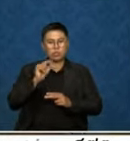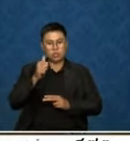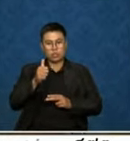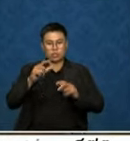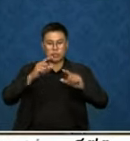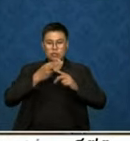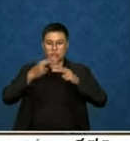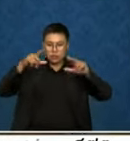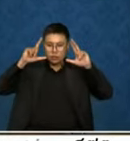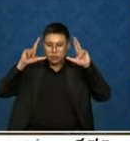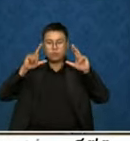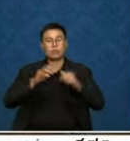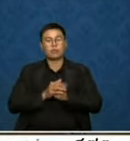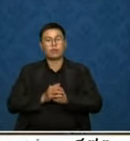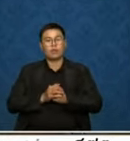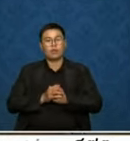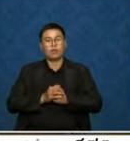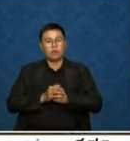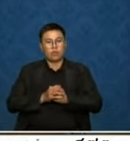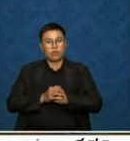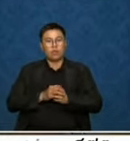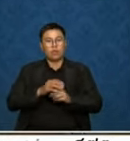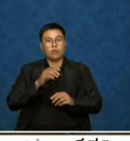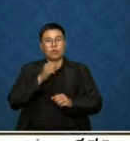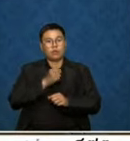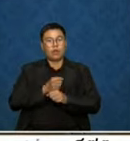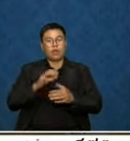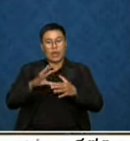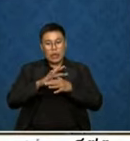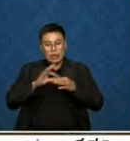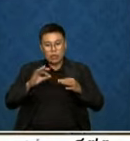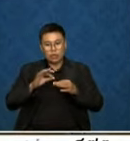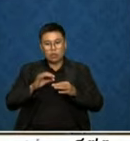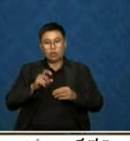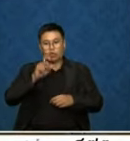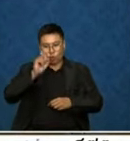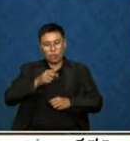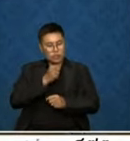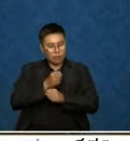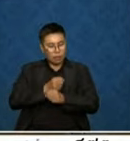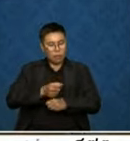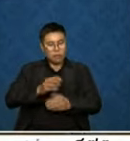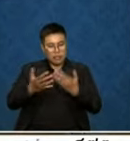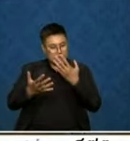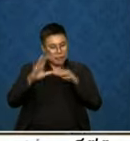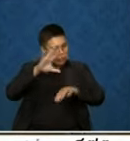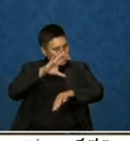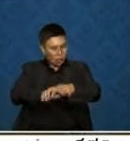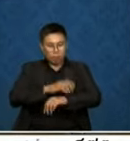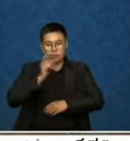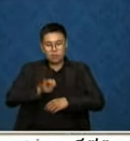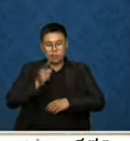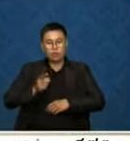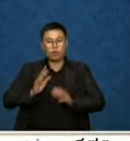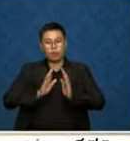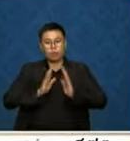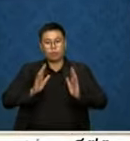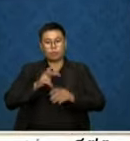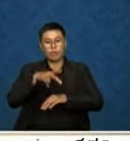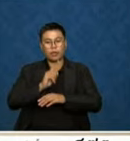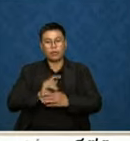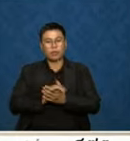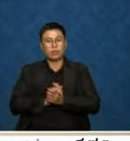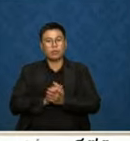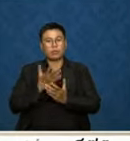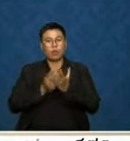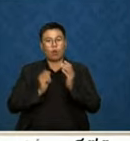ที่ต้องทำก็คือดำเนินคดีพวกนี้อย่างเด็ดขาดขอบพระคุณครับท่านประธาน ขอบคุณมากครับต่อไป2ท่